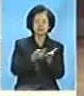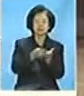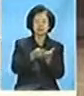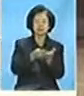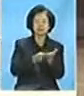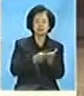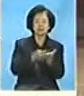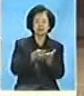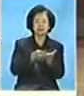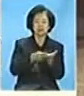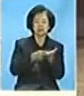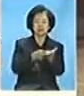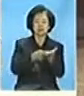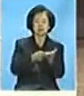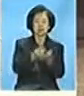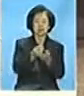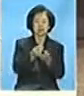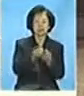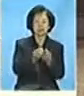านวุฒิสภา